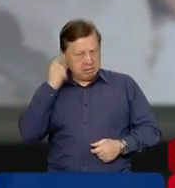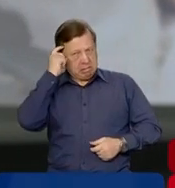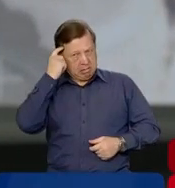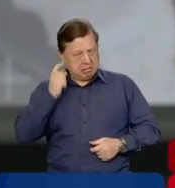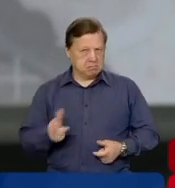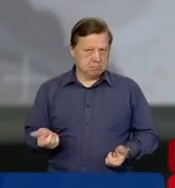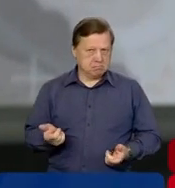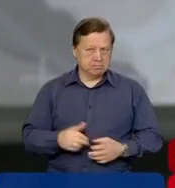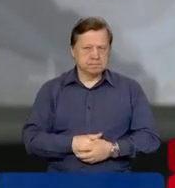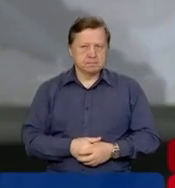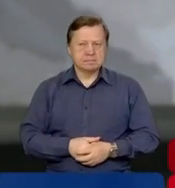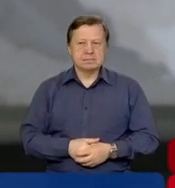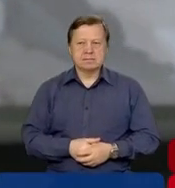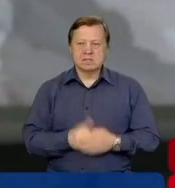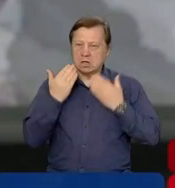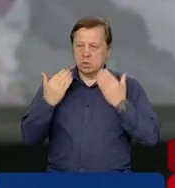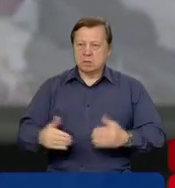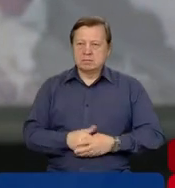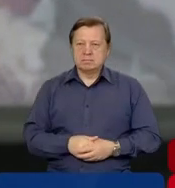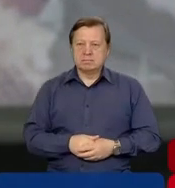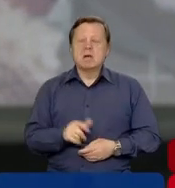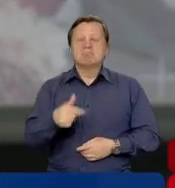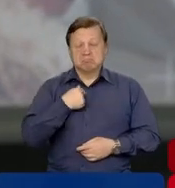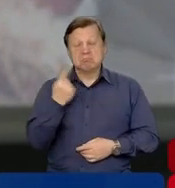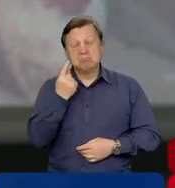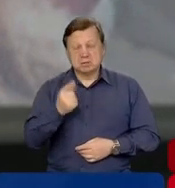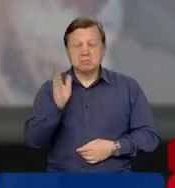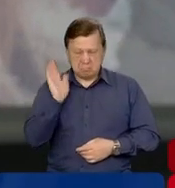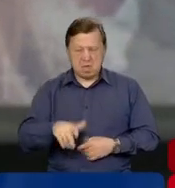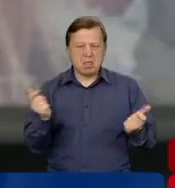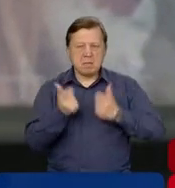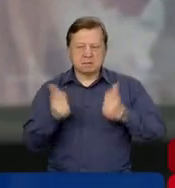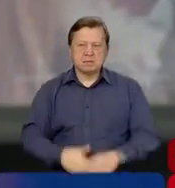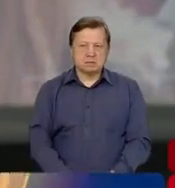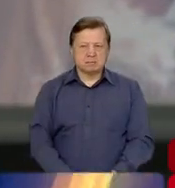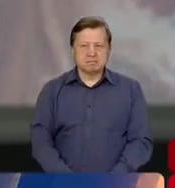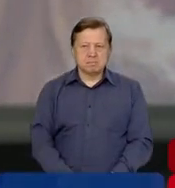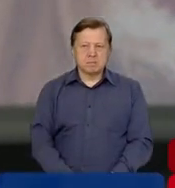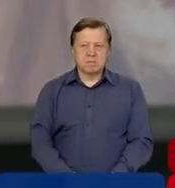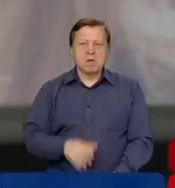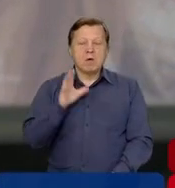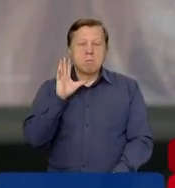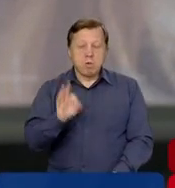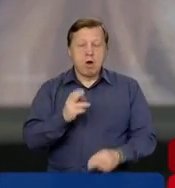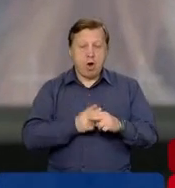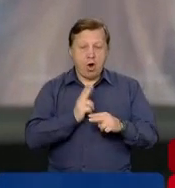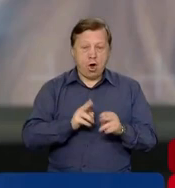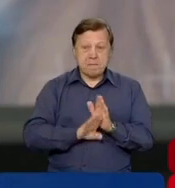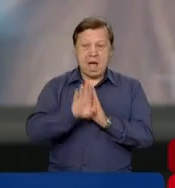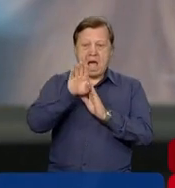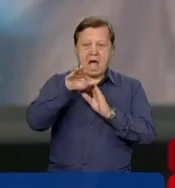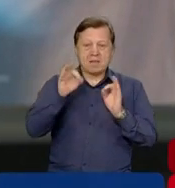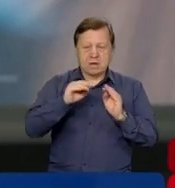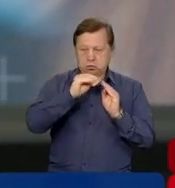Dziękuję. Wydaje mi się, że może być zagrożony. To, że spłaszczamy krzywą zachorowań,